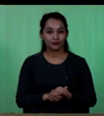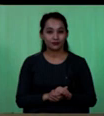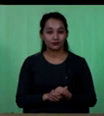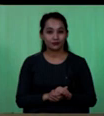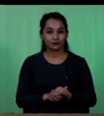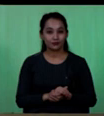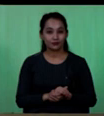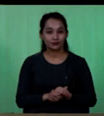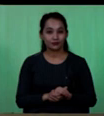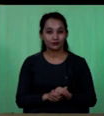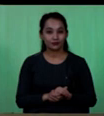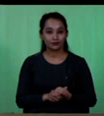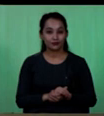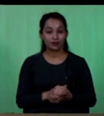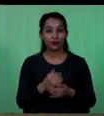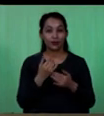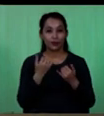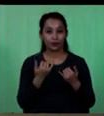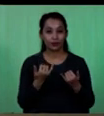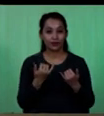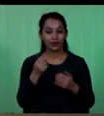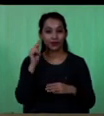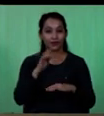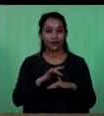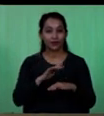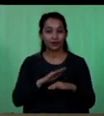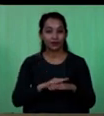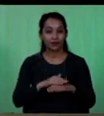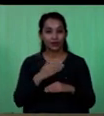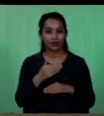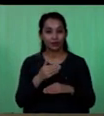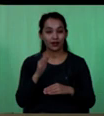Keling, unday bo'lsa, darsimizga yakun yasab sizlar